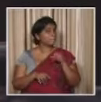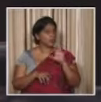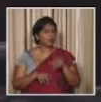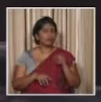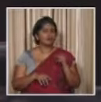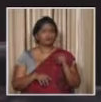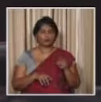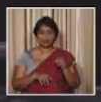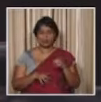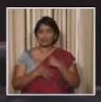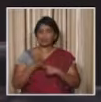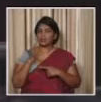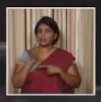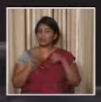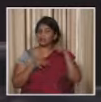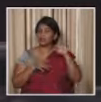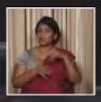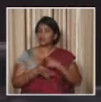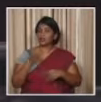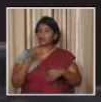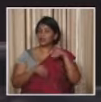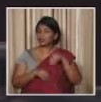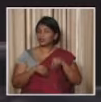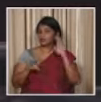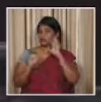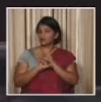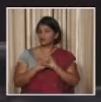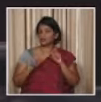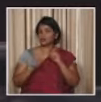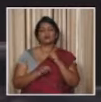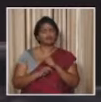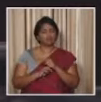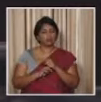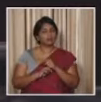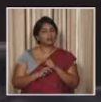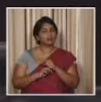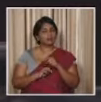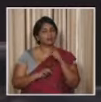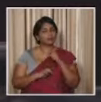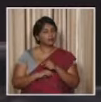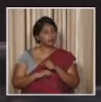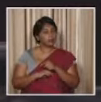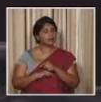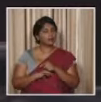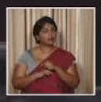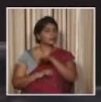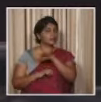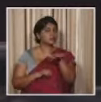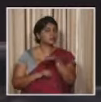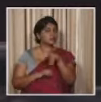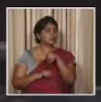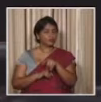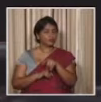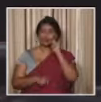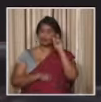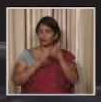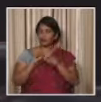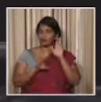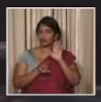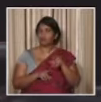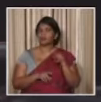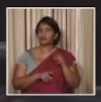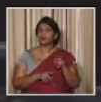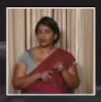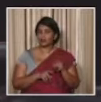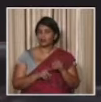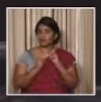හරහත් ඔවුන්ගේ දේශපාලන ප්‍රකාශ හරහත් මේ සමාජය තුල පුරවැසියා තුල ඇති වෙලා